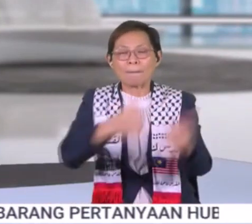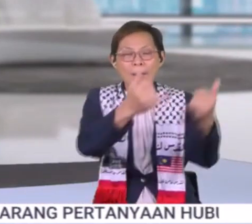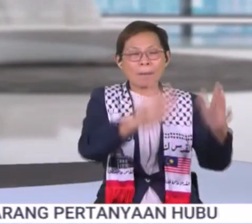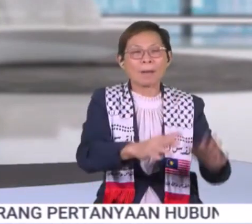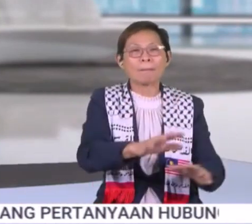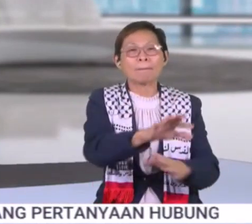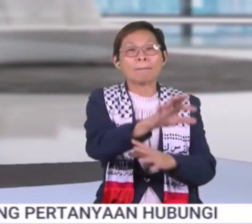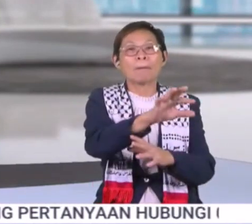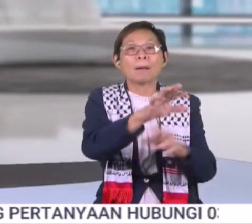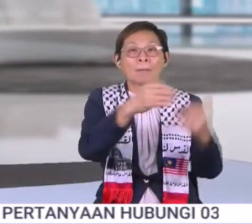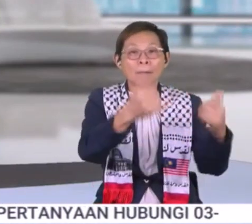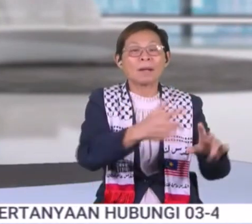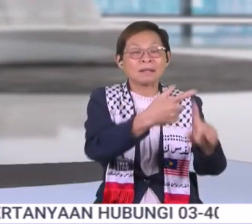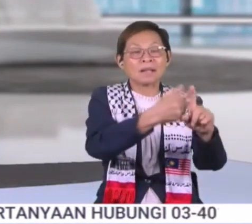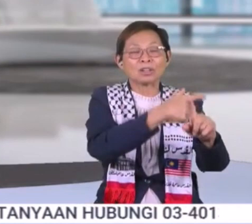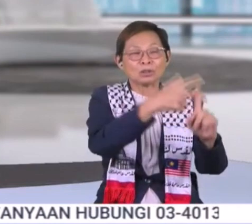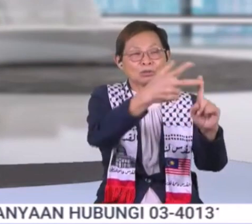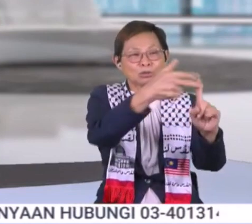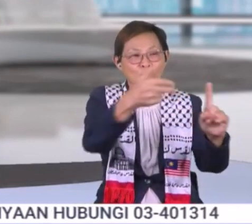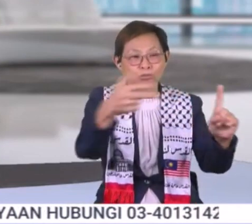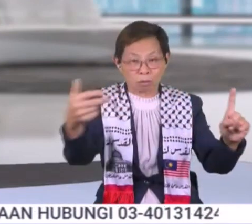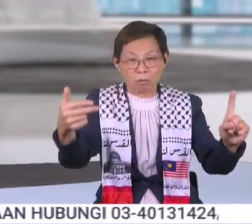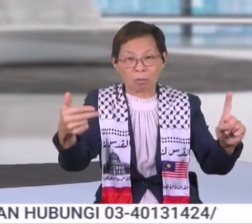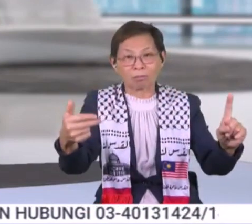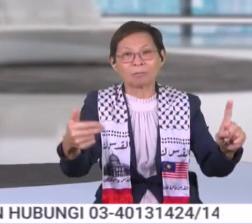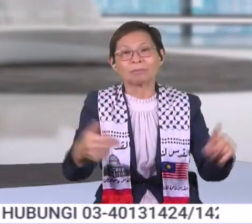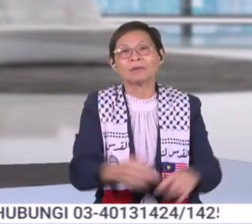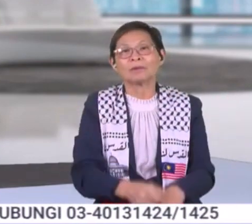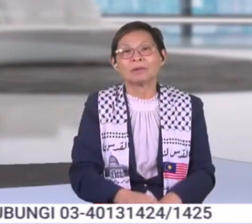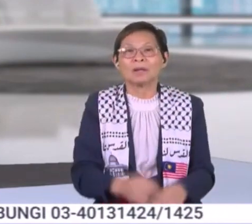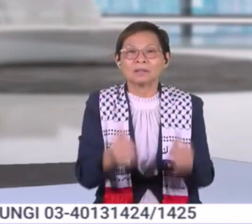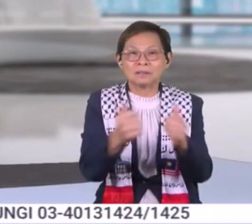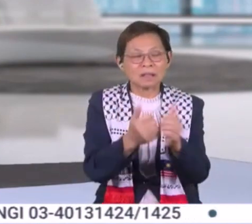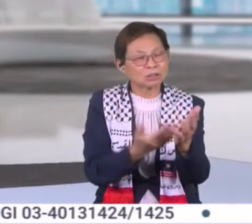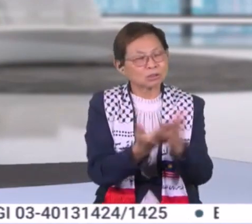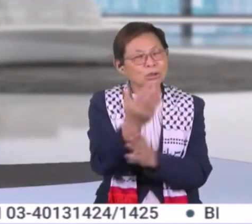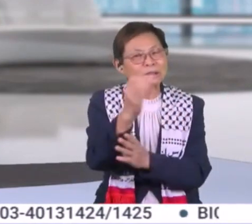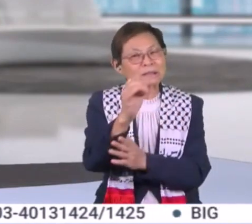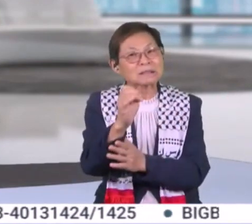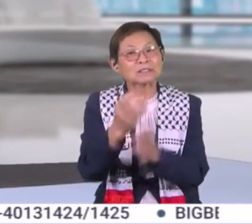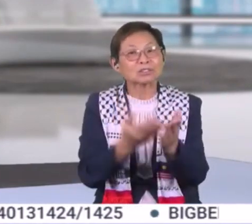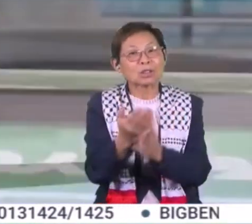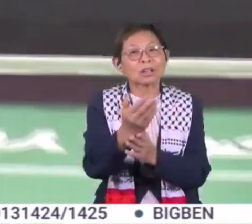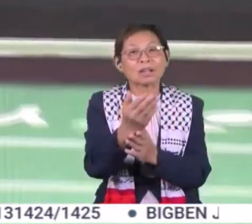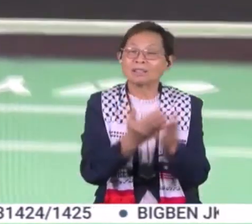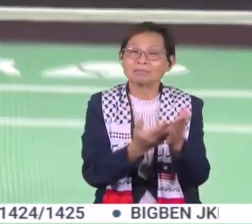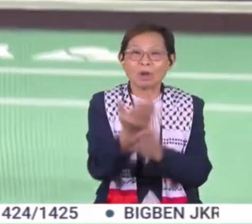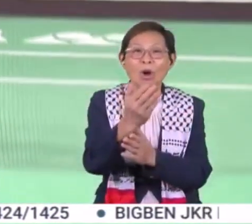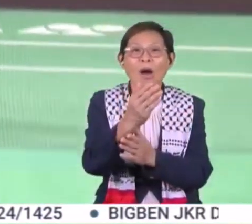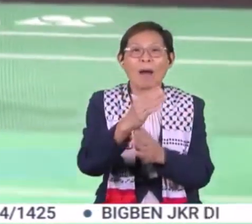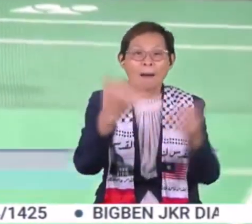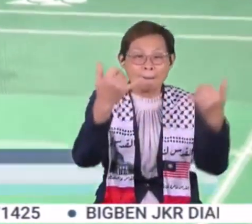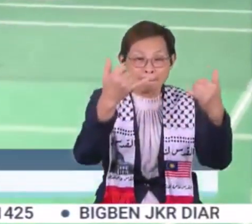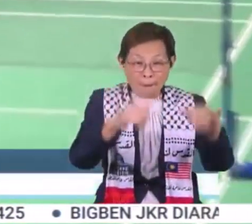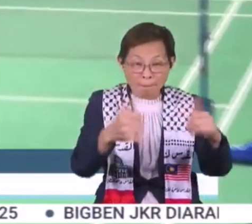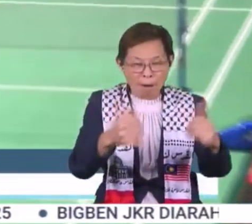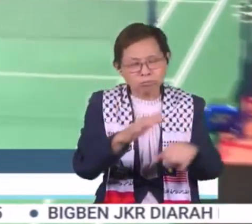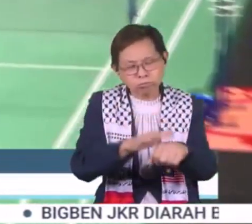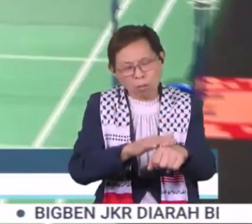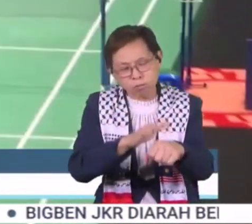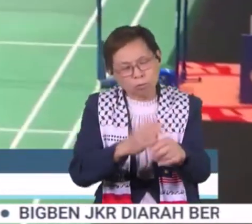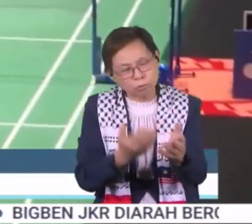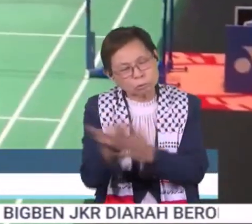pemain pilihan ketujuh dari Indonesia ggoria Mariska Tunjung dengan Straight Sets set pertama jinway mempamerkan aksi agak